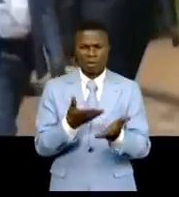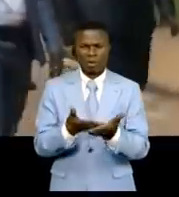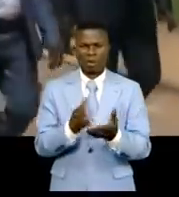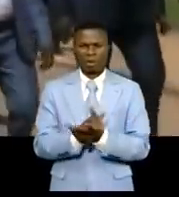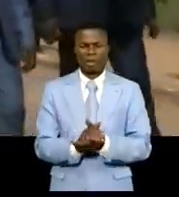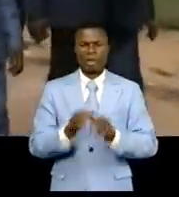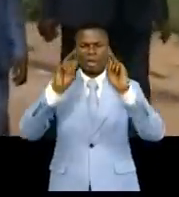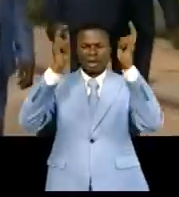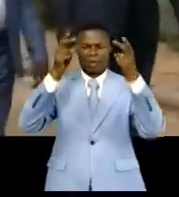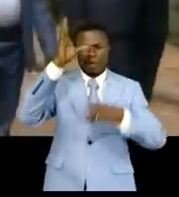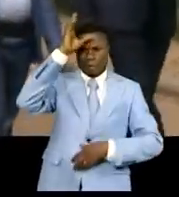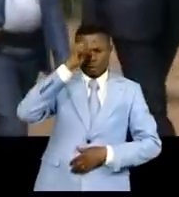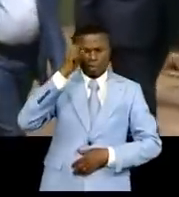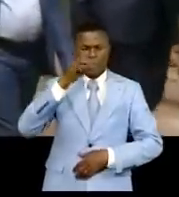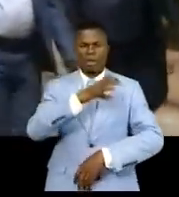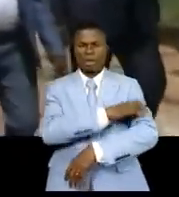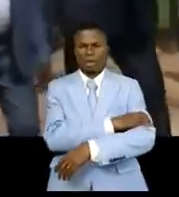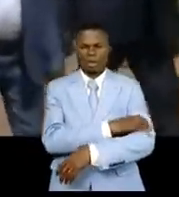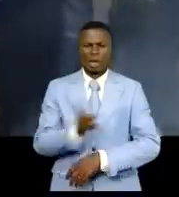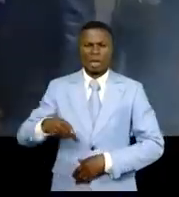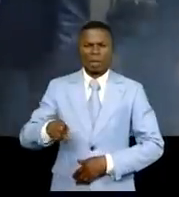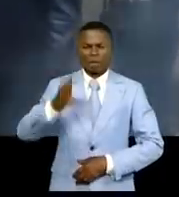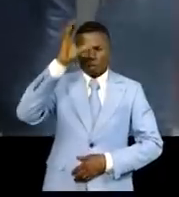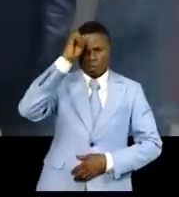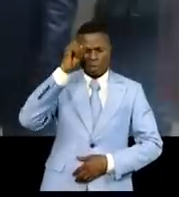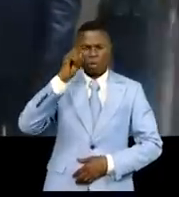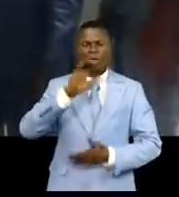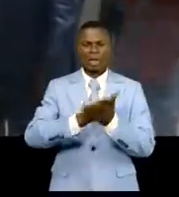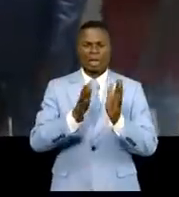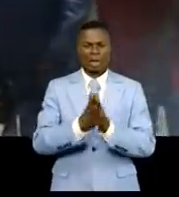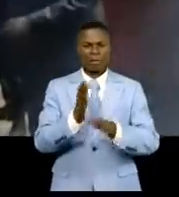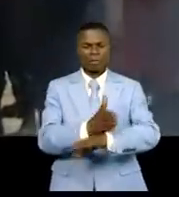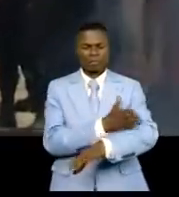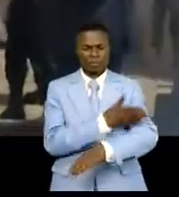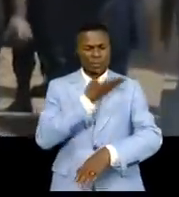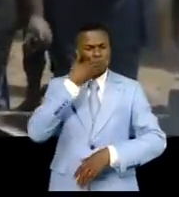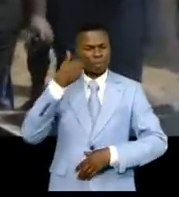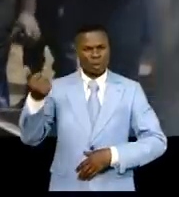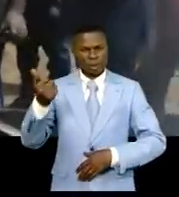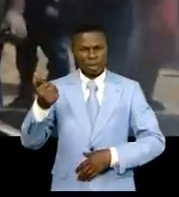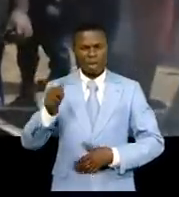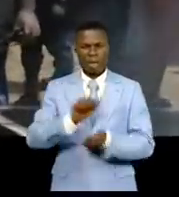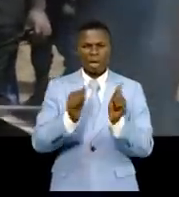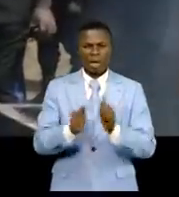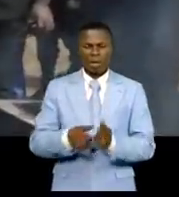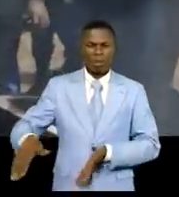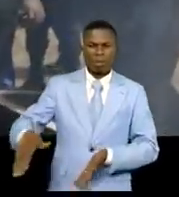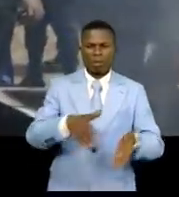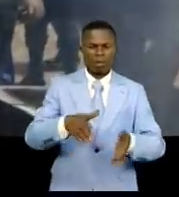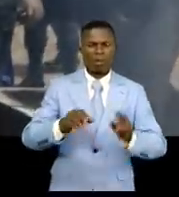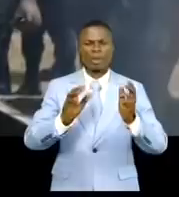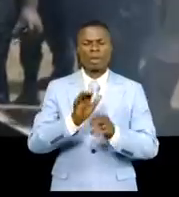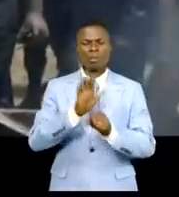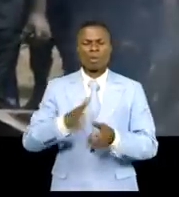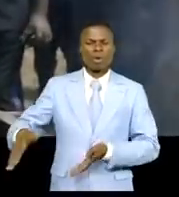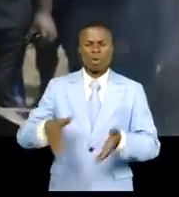La ville de Bandundu, chef-lieu de la province de Kwilu, est en train de revêtir petit à petit sa plus belle robe dans le secteur de la voirie urbaine. Plusieurs